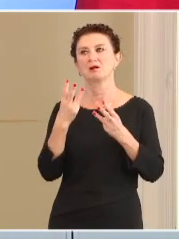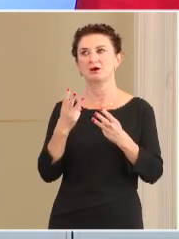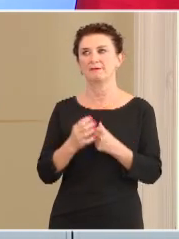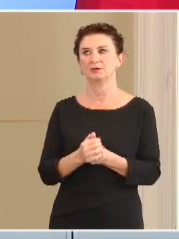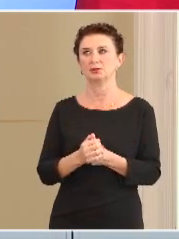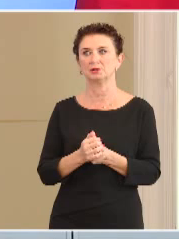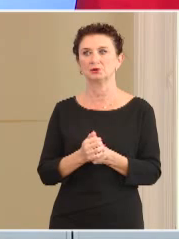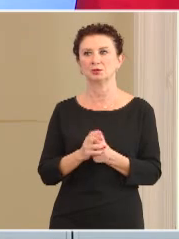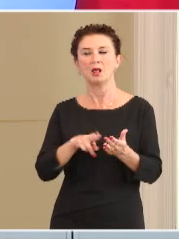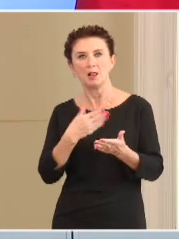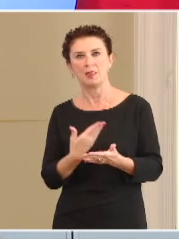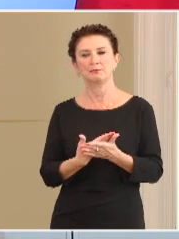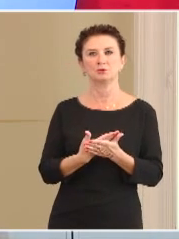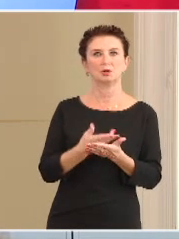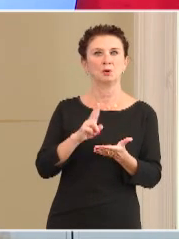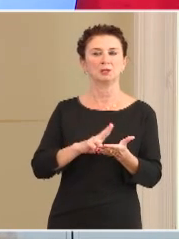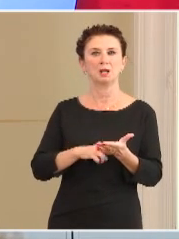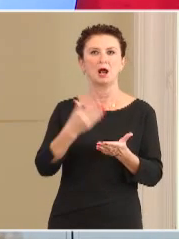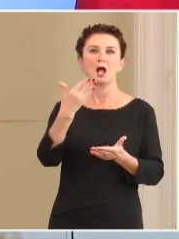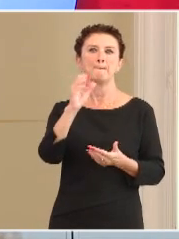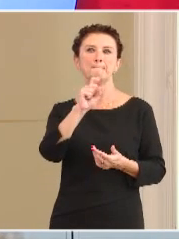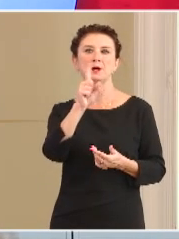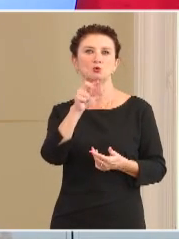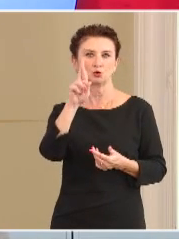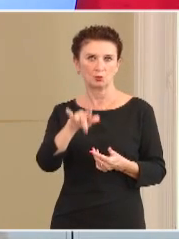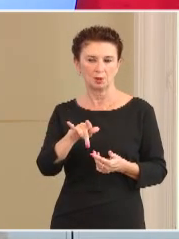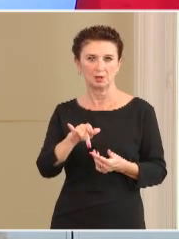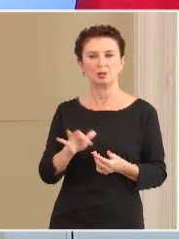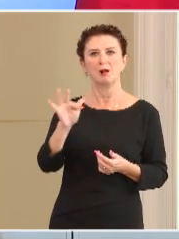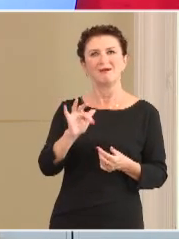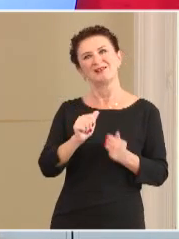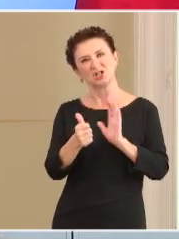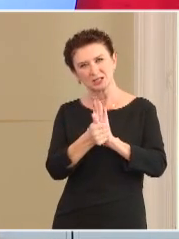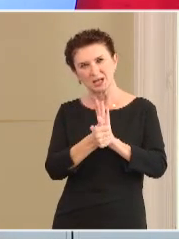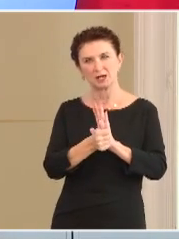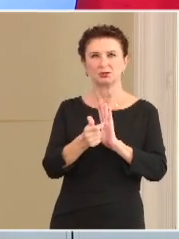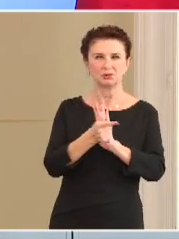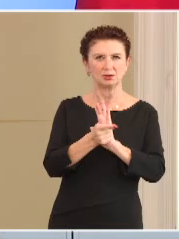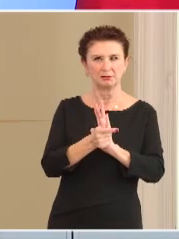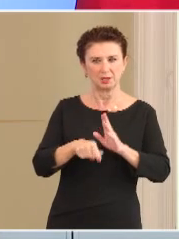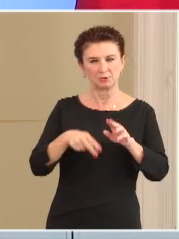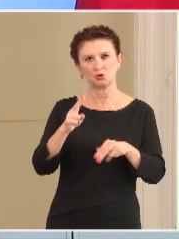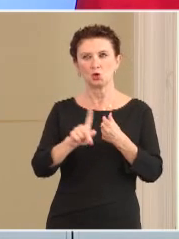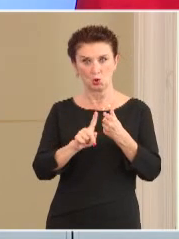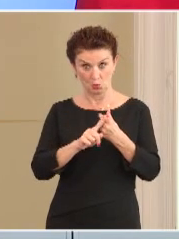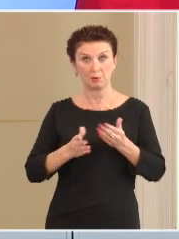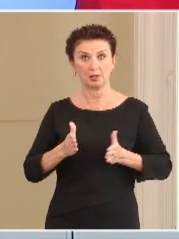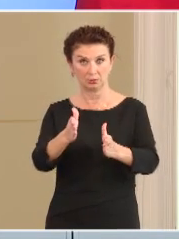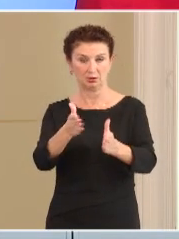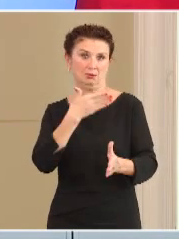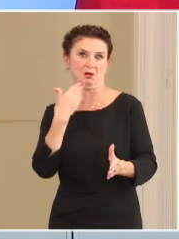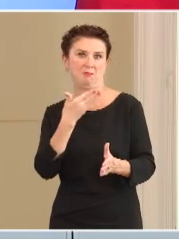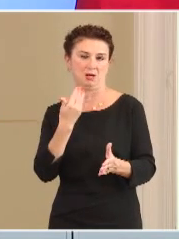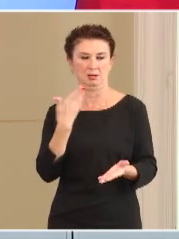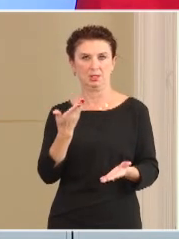Na Mazurach na przykład brakuje S16, S17 pasowałoby też dobudować. No są takie newralgiczne punkty na tej mapie drogowej,